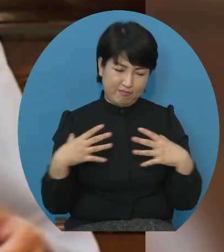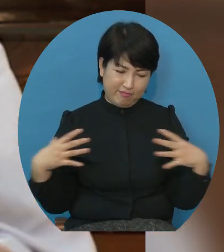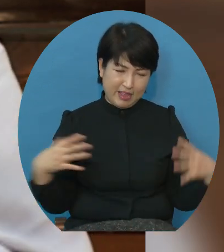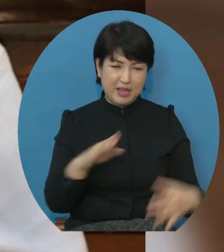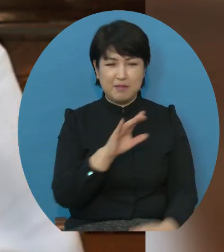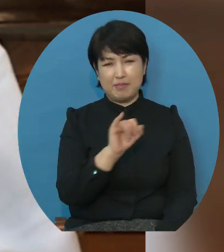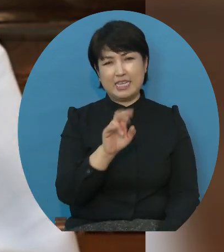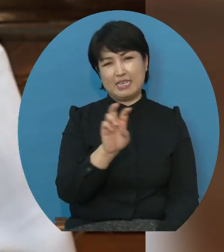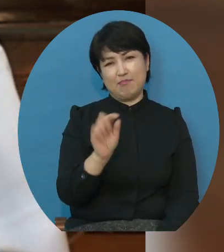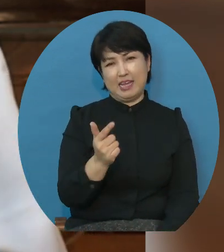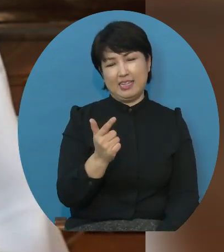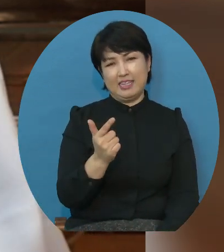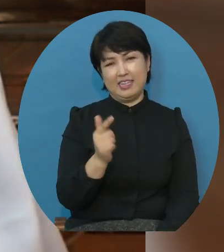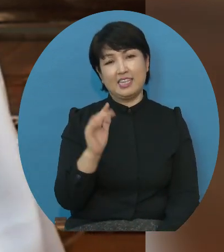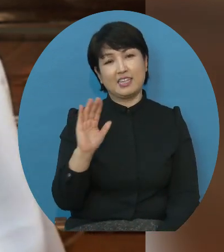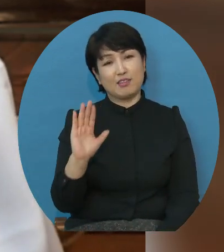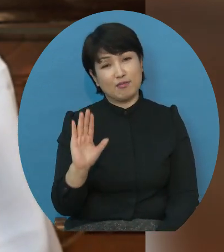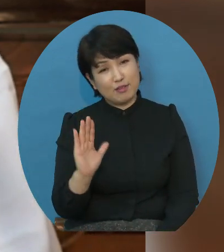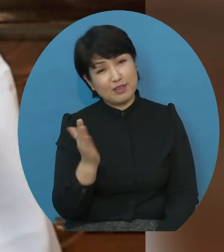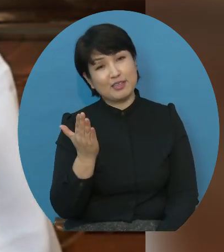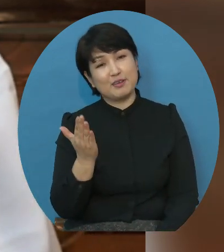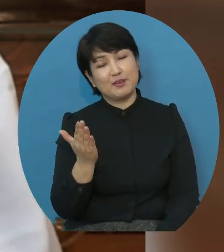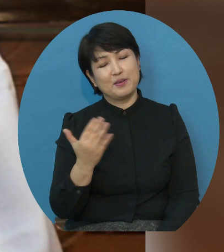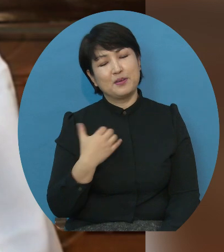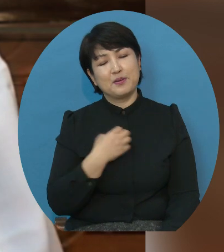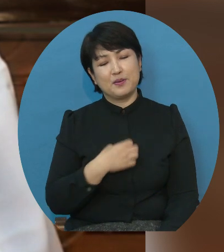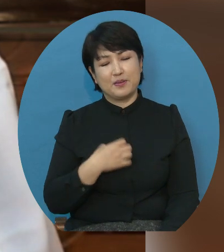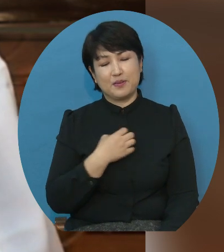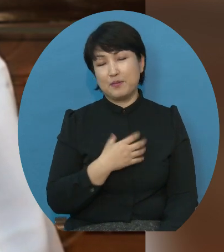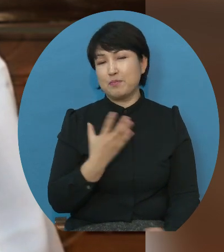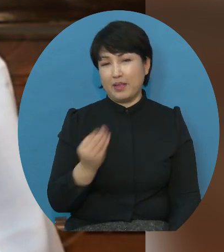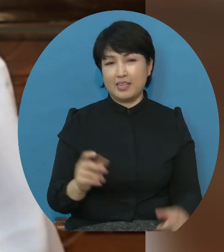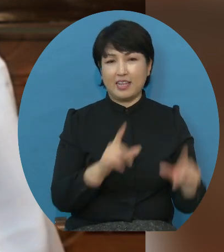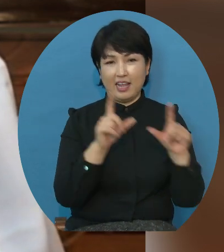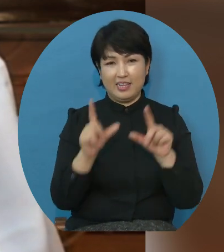가지고 얼마나 괴로워 하고 살고 있습니까